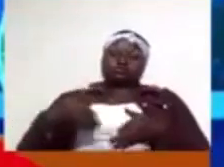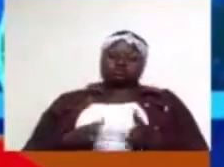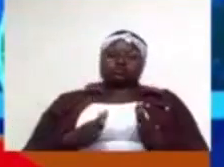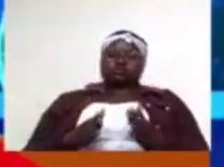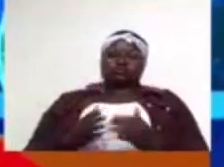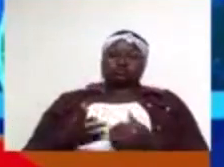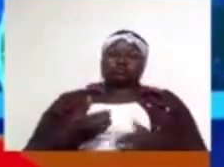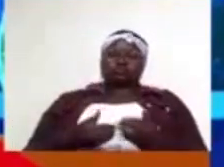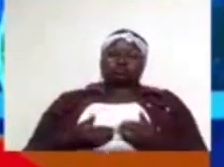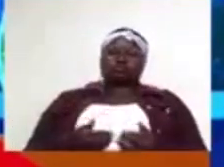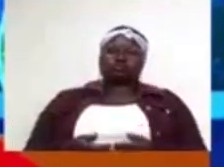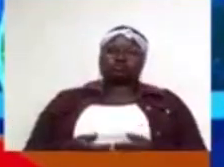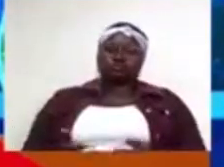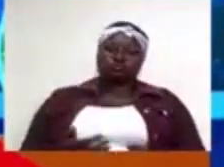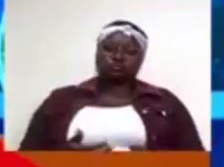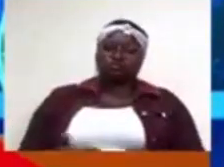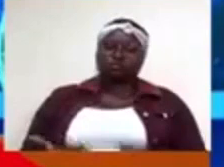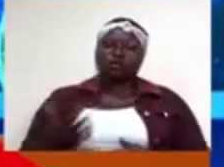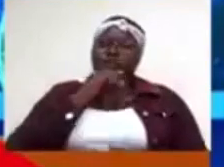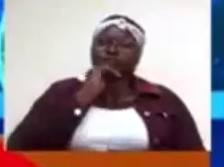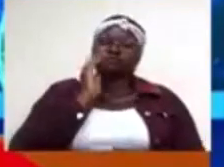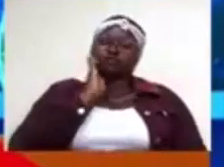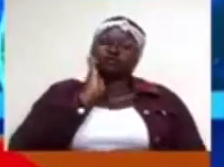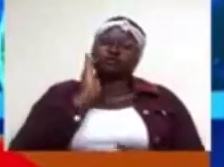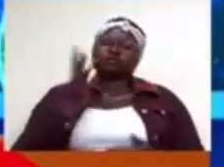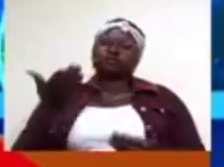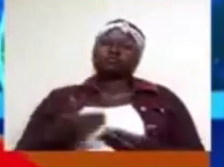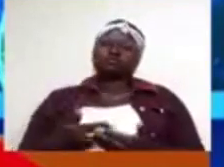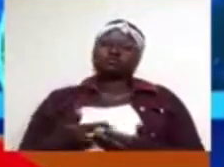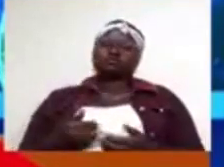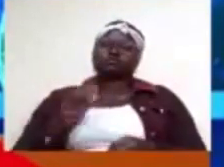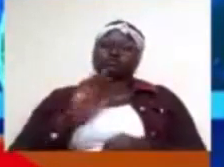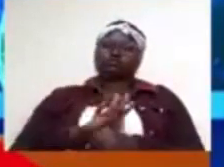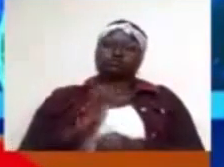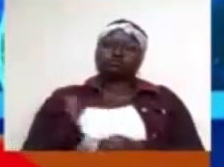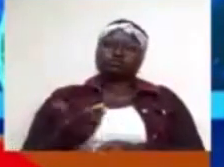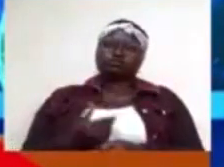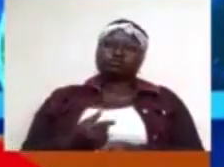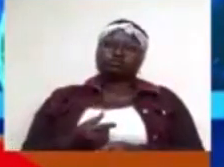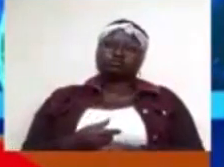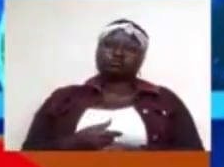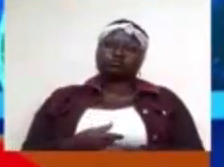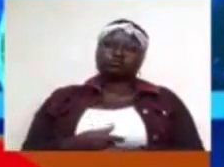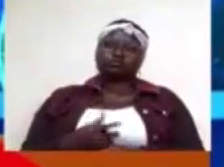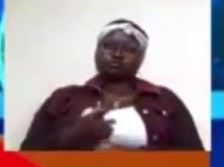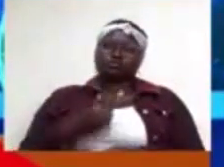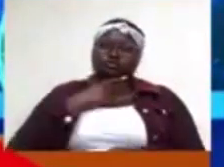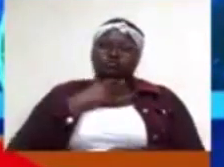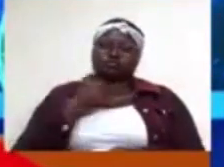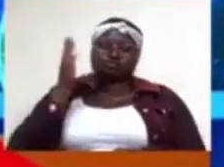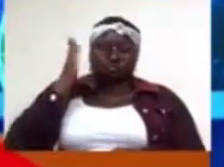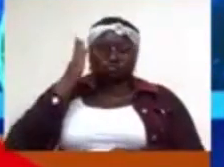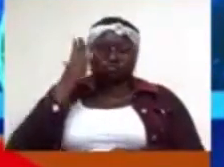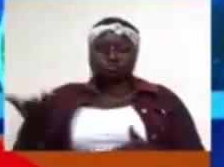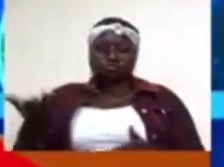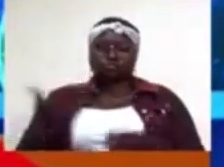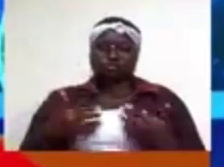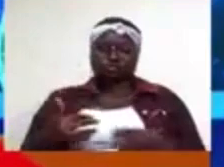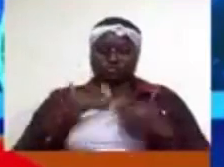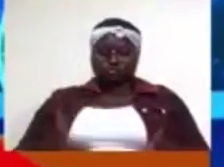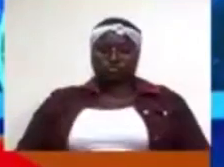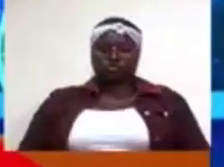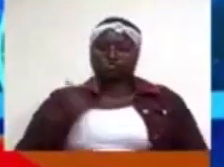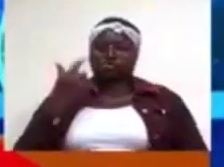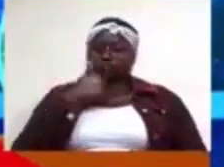mwana ari muci agacoka ringi aciari makamurazimisha kana makamufusa tureta kumenya deno ni yao na makoe nginya